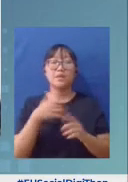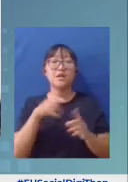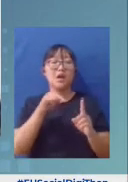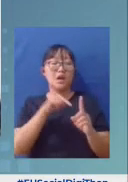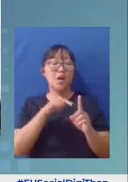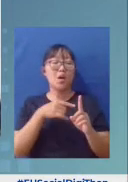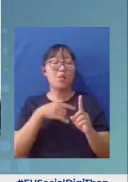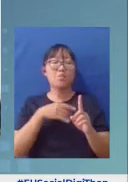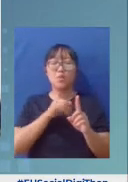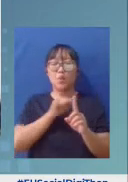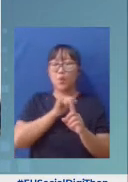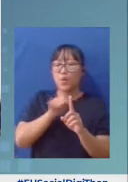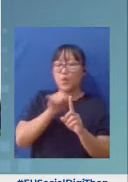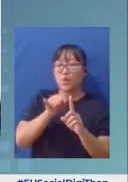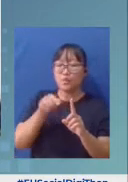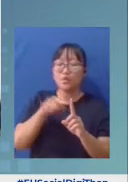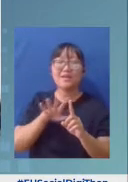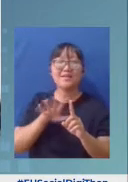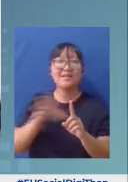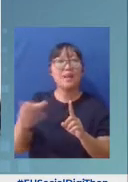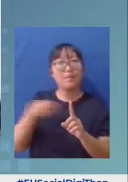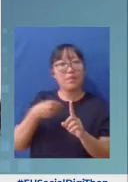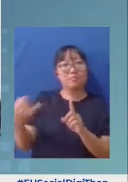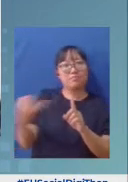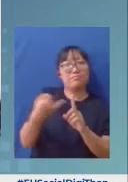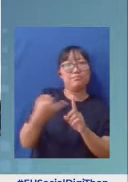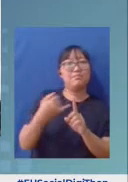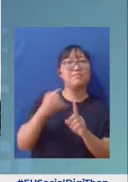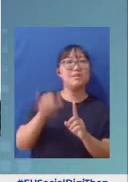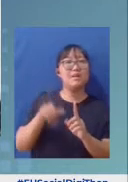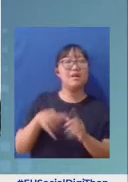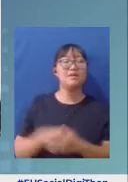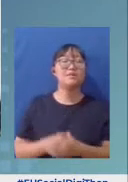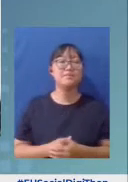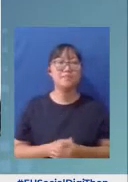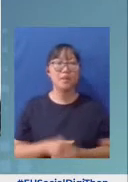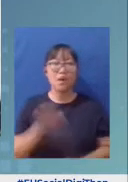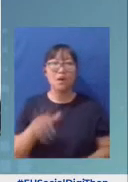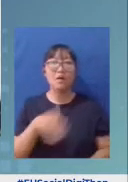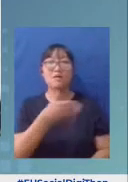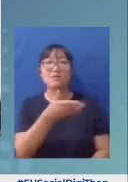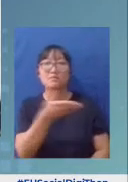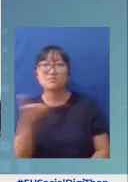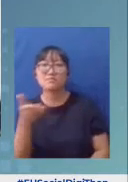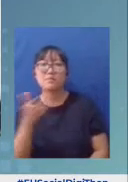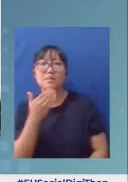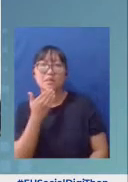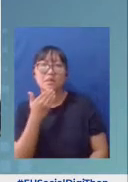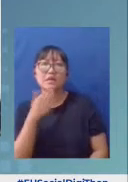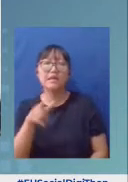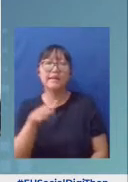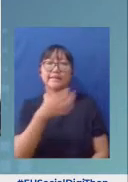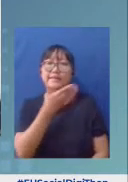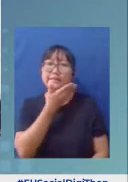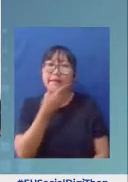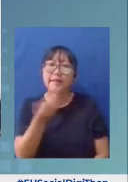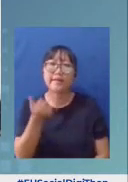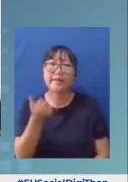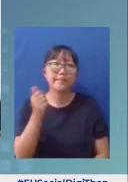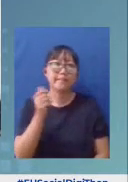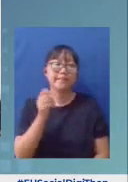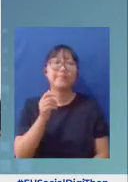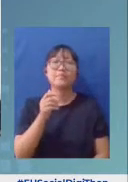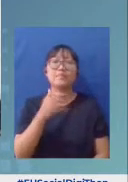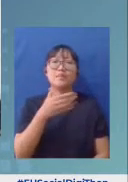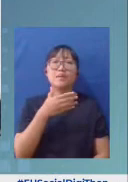yang berjamur-jamur, yang cakep-cakep, yang ganteng-ganteng ya, Bu. Jadi kalau udah mulai bully, udah, nanti kerjanya juga bakal hilang sendiri ya.